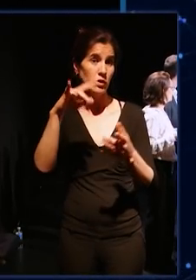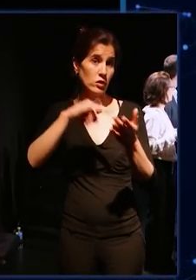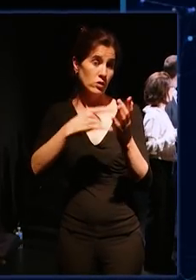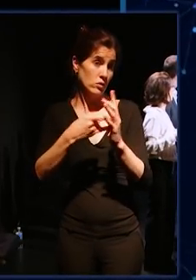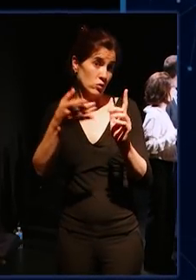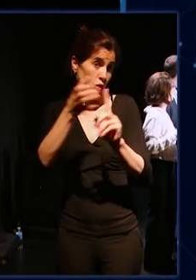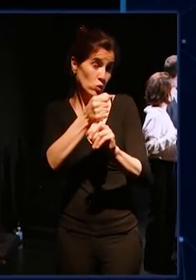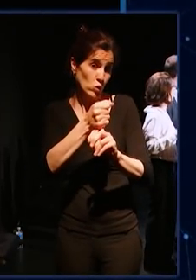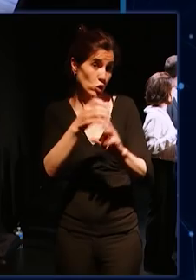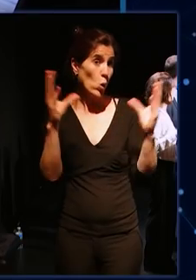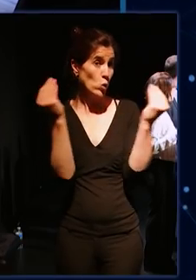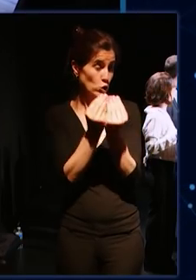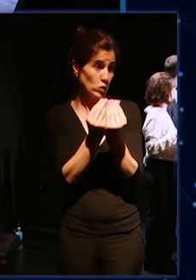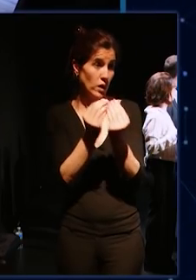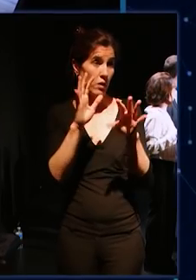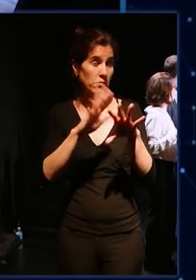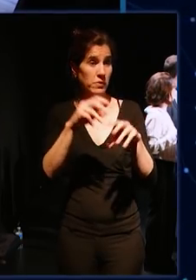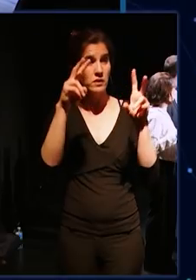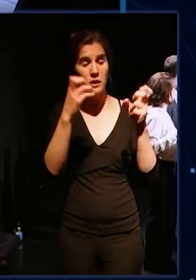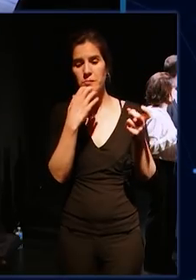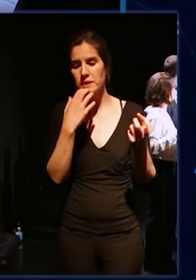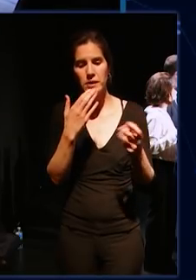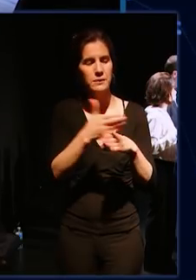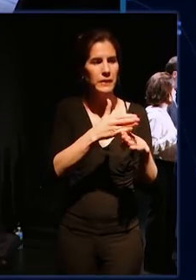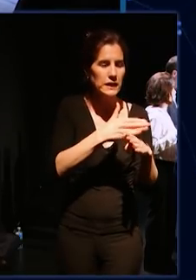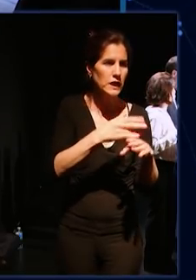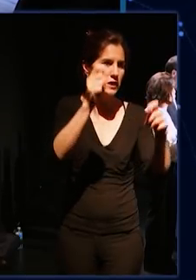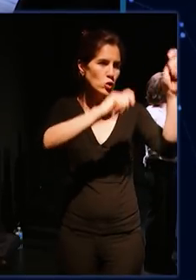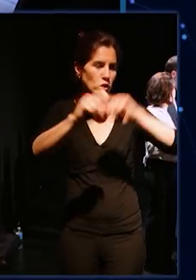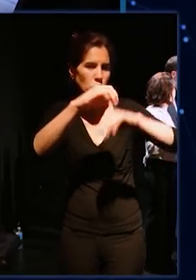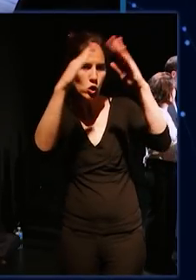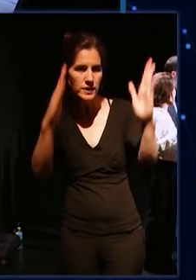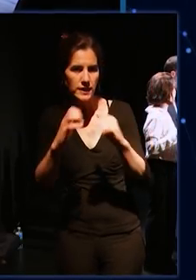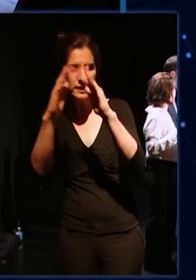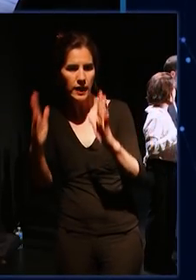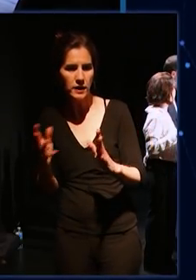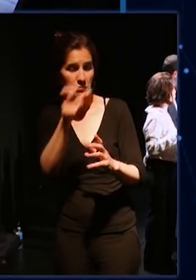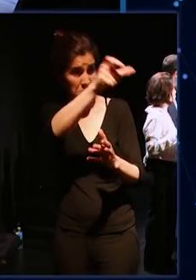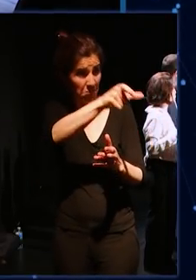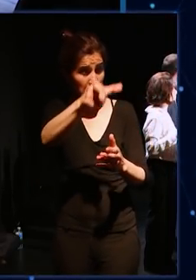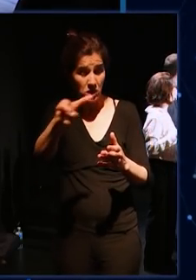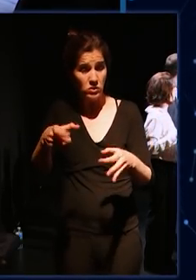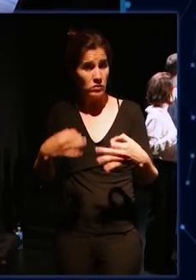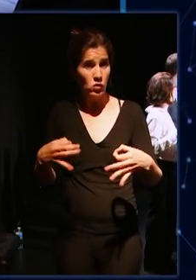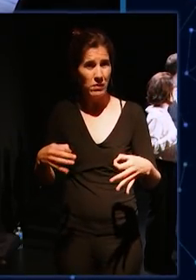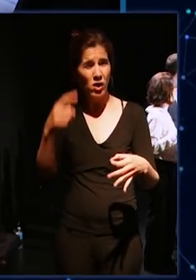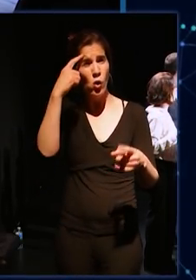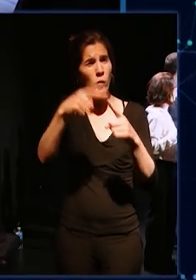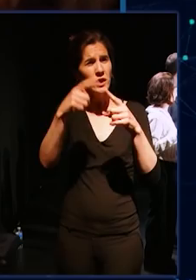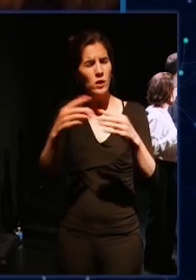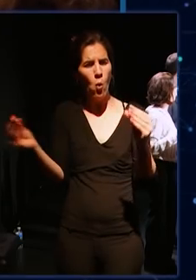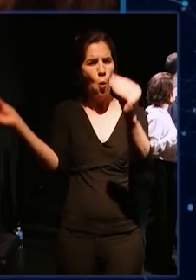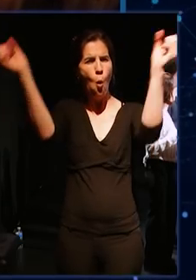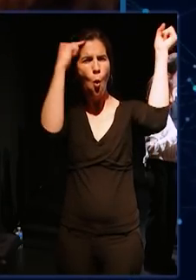conjunta amb la fórmula de ciutadania, partits, associacions, entitats, i aconseguir un gran acord fruit de